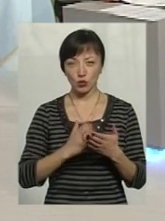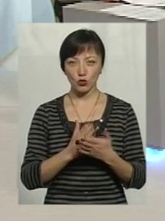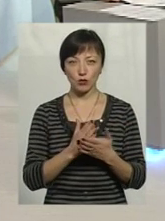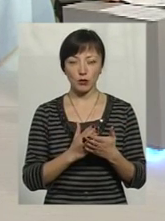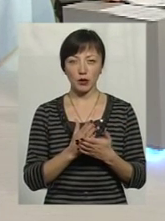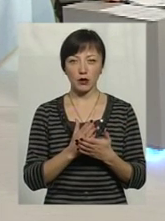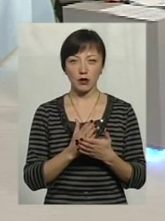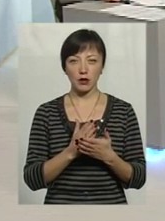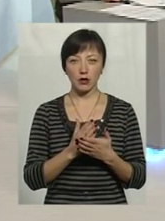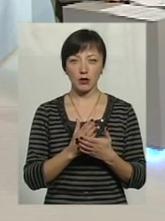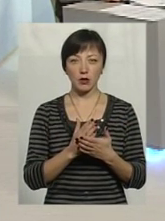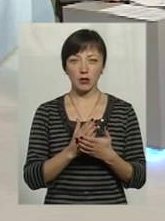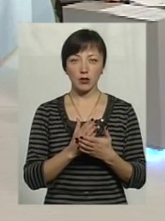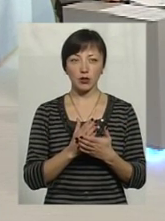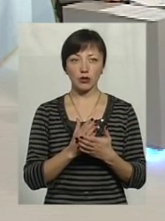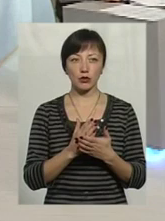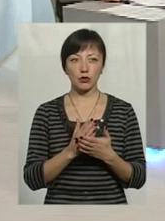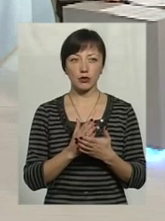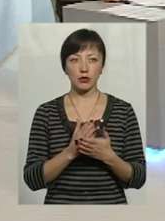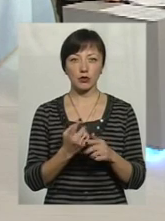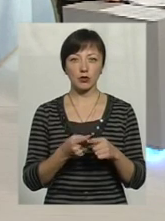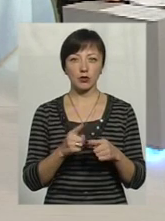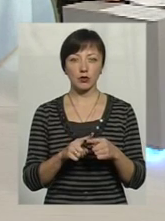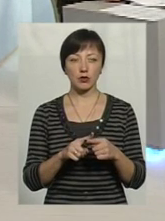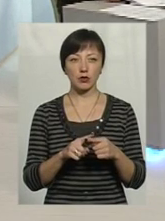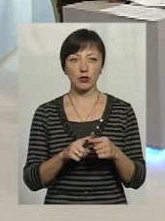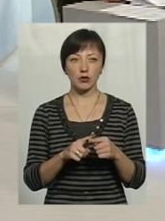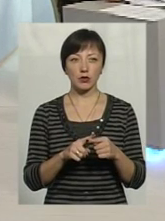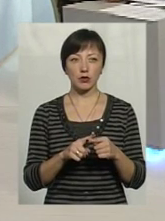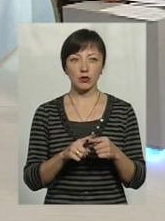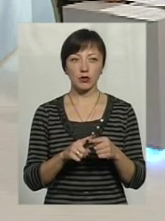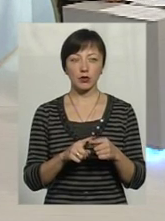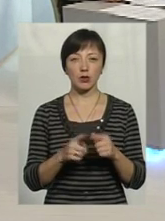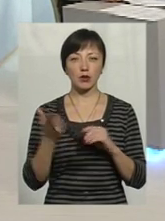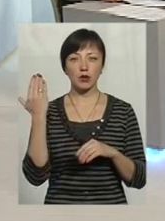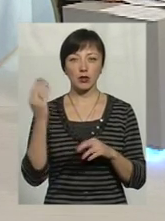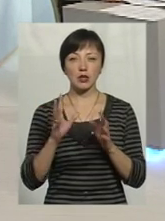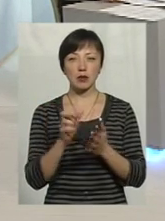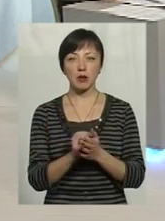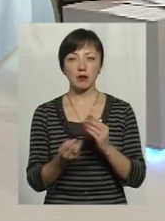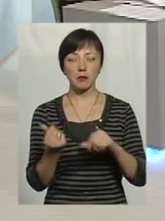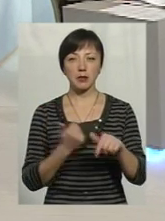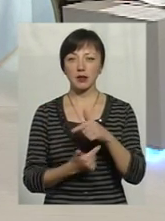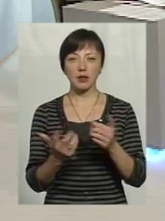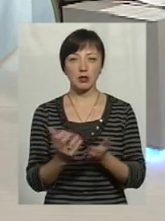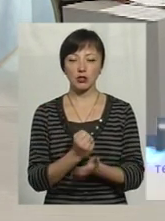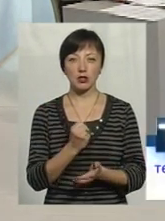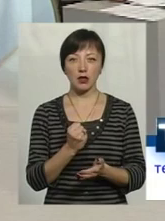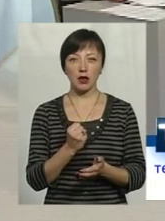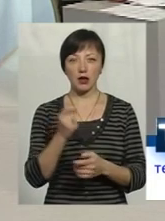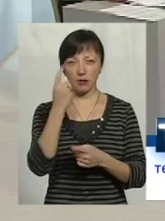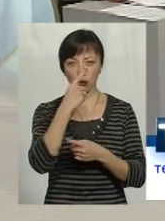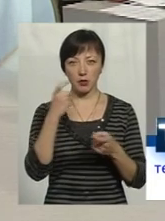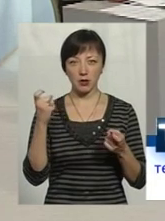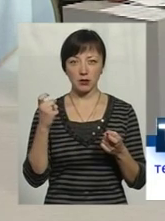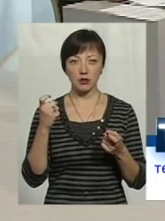ось, але скидка ніби на те, що колись він займався бізнесом, але, на жаль, не знайшла інформації, щоб